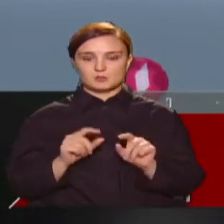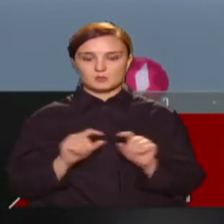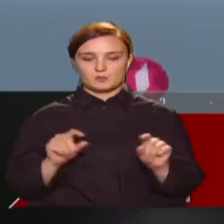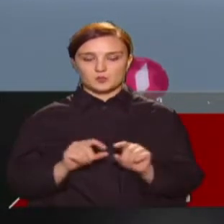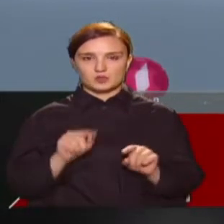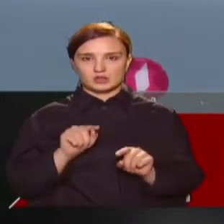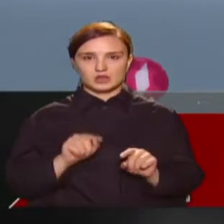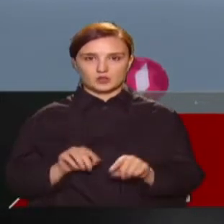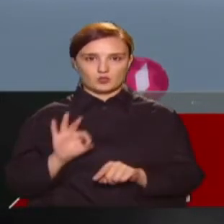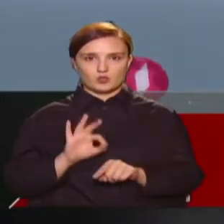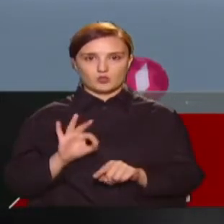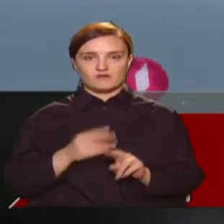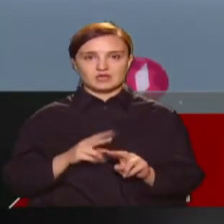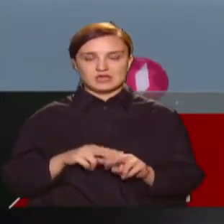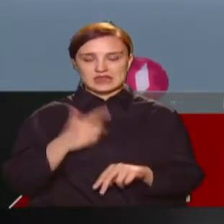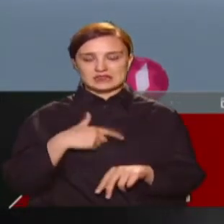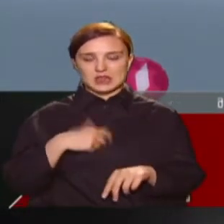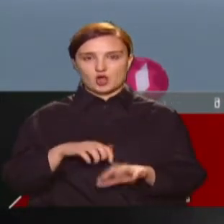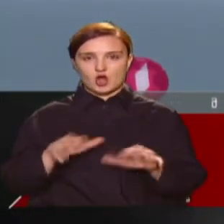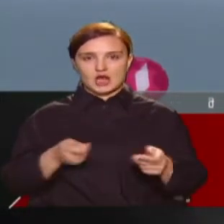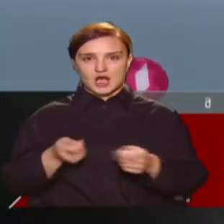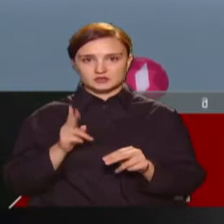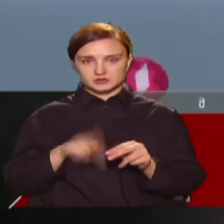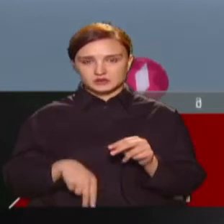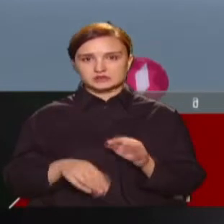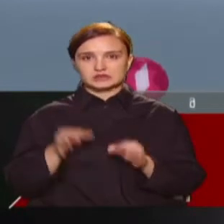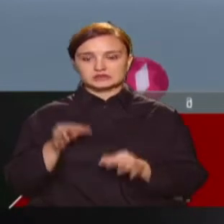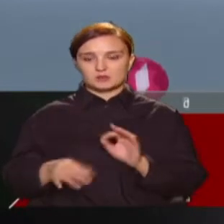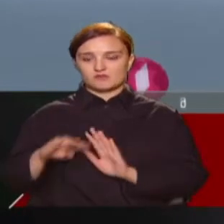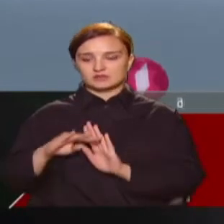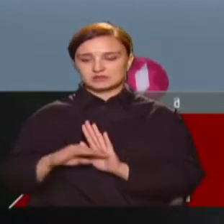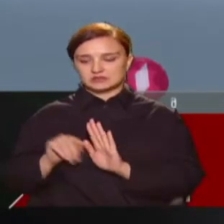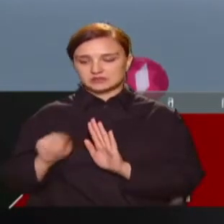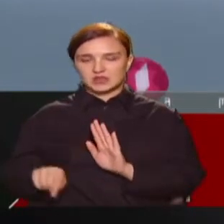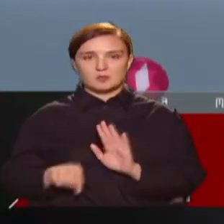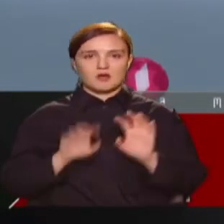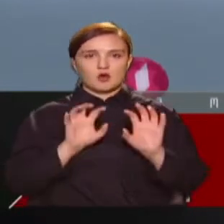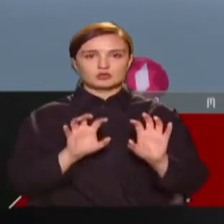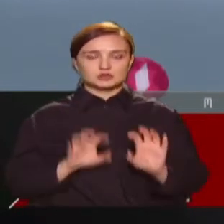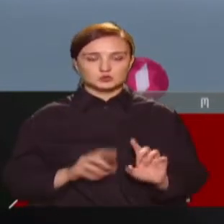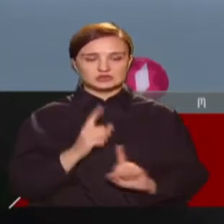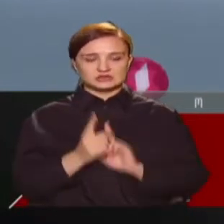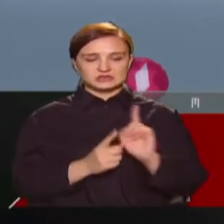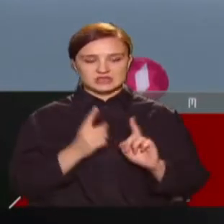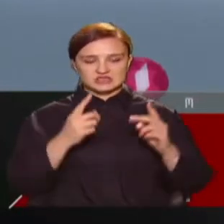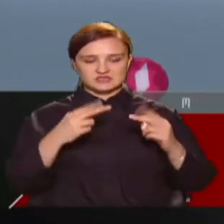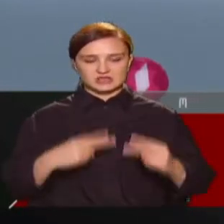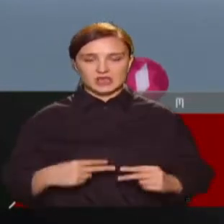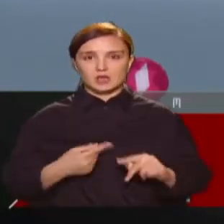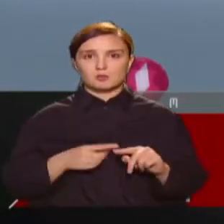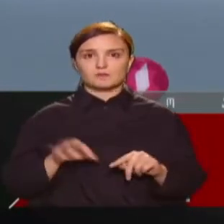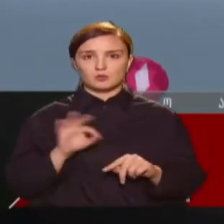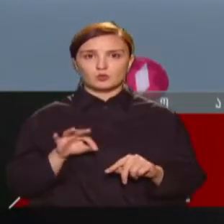აქცენტი გაკეთებული, ასე რომ თქვათ, ეს არის დეოლიგარქიზაცია, სასამართლო სისტემა და საკონსტიტუციო ცვლილებები. აი ამ მიმართულებებით თუ შეიძლება რომ